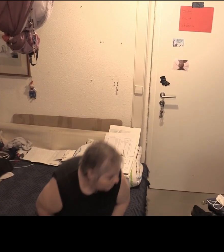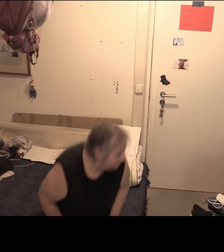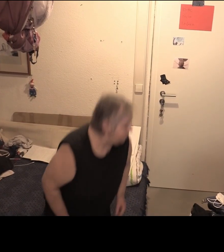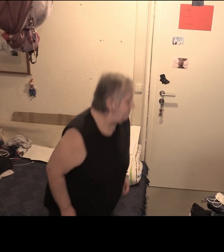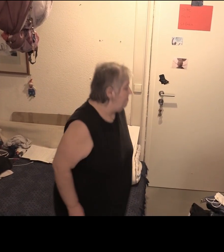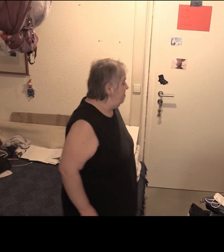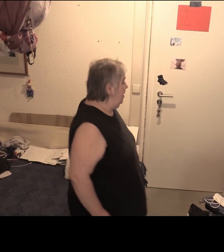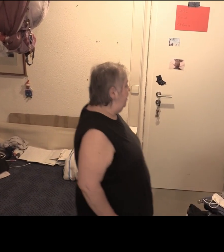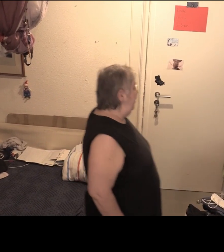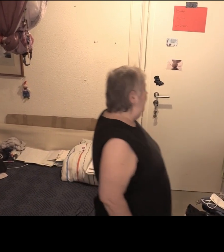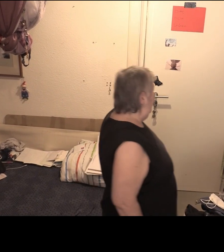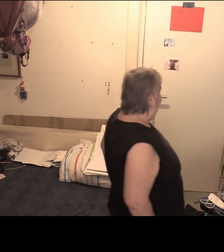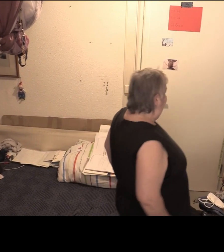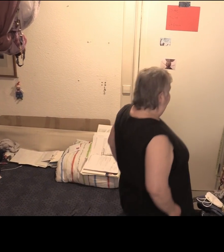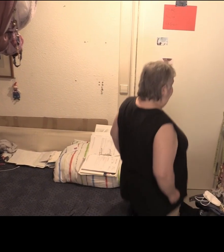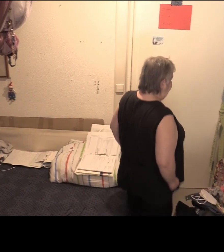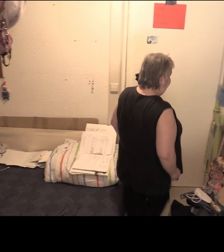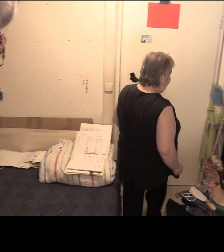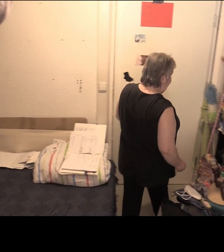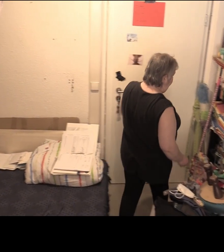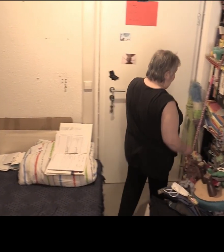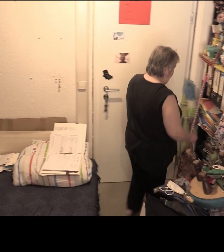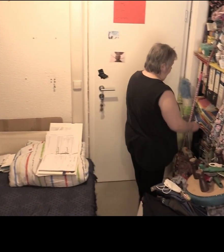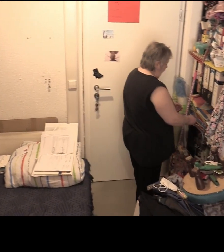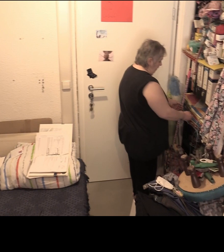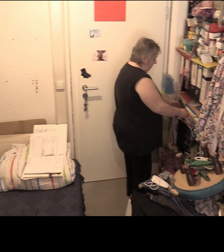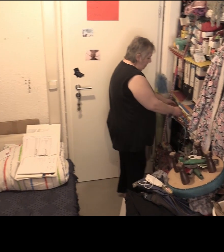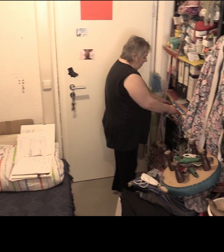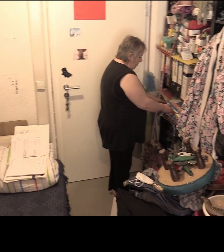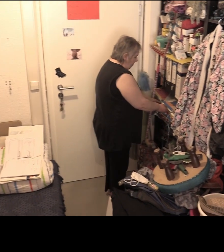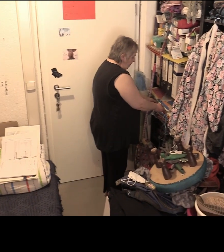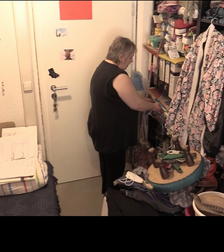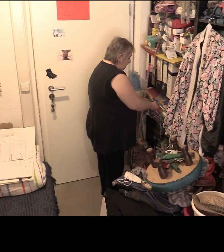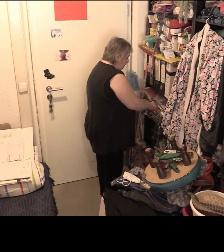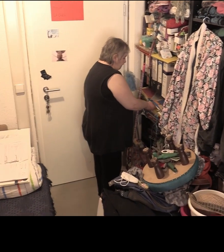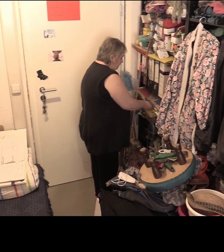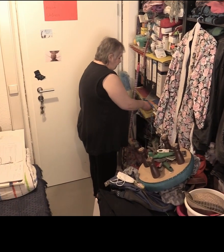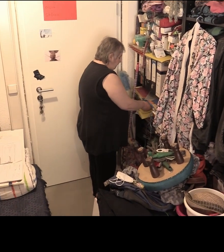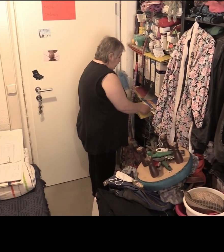Die Frau steht auf, geht zu einem Regal. Darin stehen sehr viele Aktenordner.